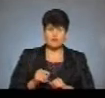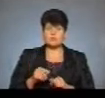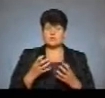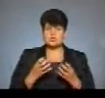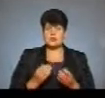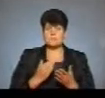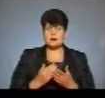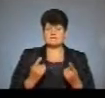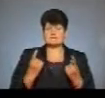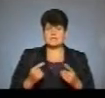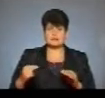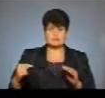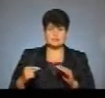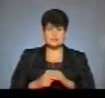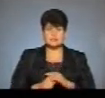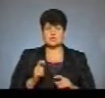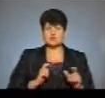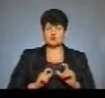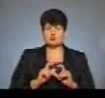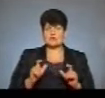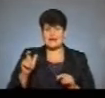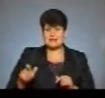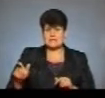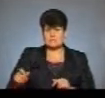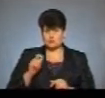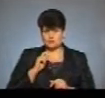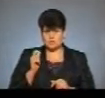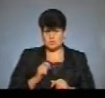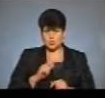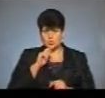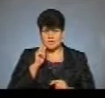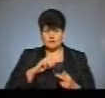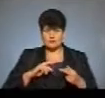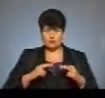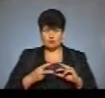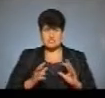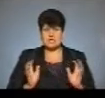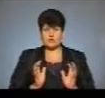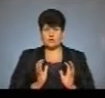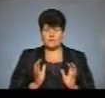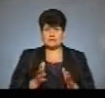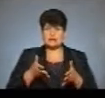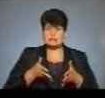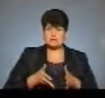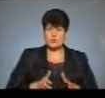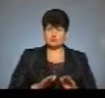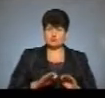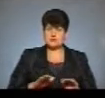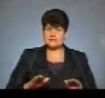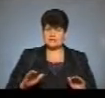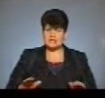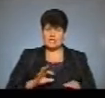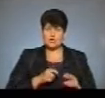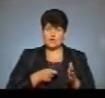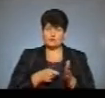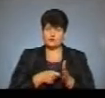досить великий відтік студентів з України. Тобто Україна перетворюється в інкубатор, яка народжує дітей, вигодовує